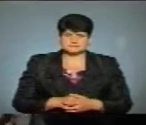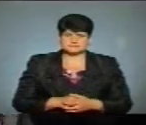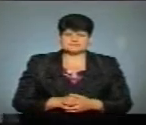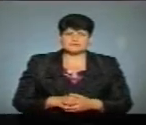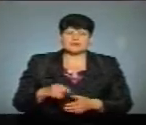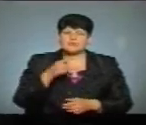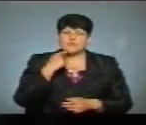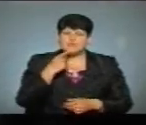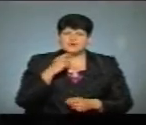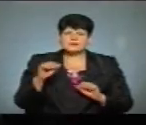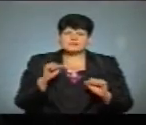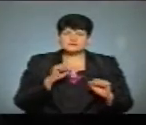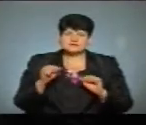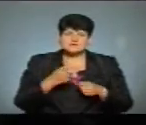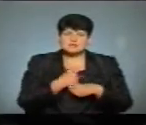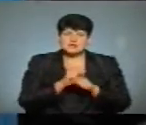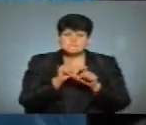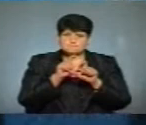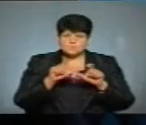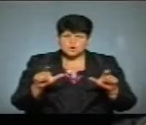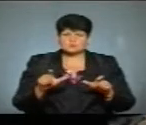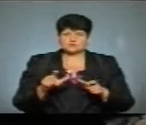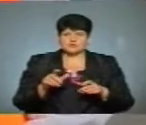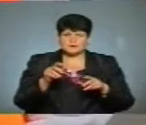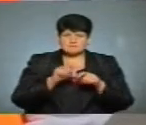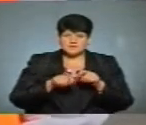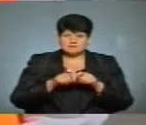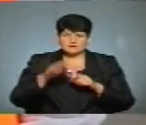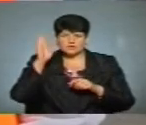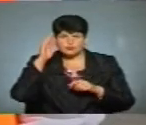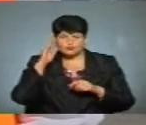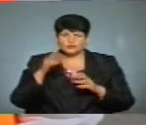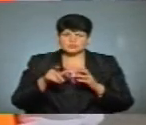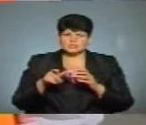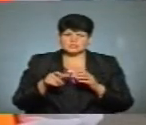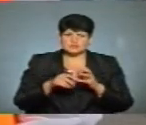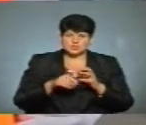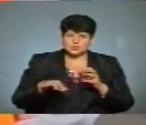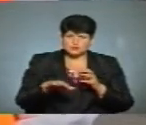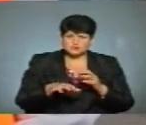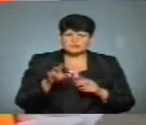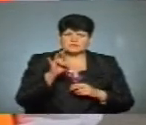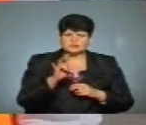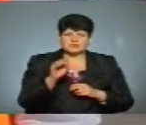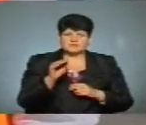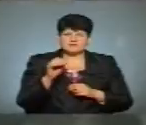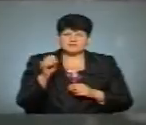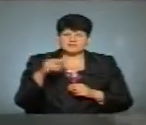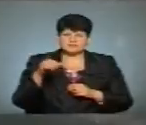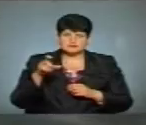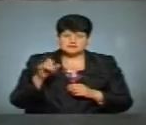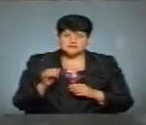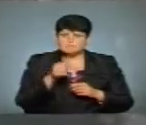За словами керівниці лабораторії моніторингу вод та ґрунтів регіонального офісу водних ресурсів Наталії Фатаєвої,